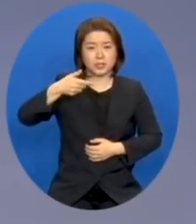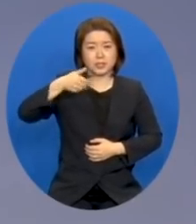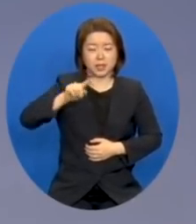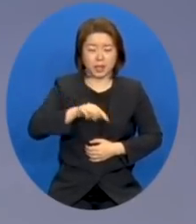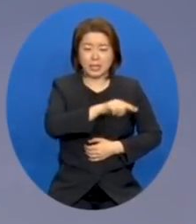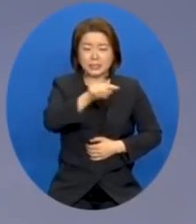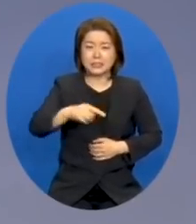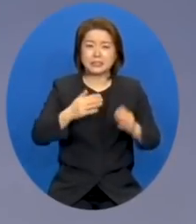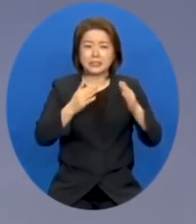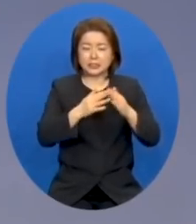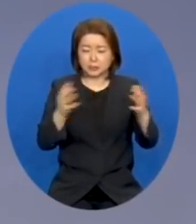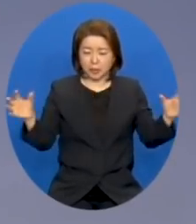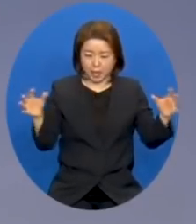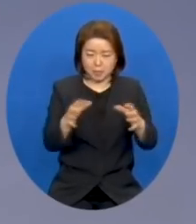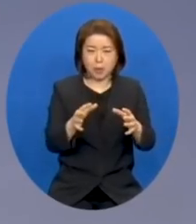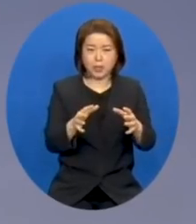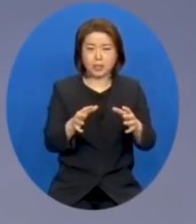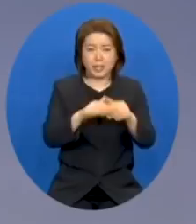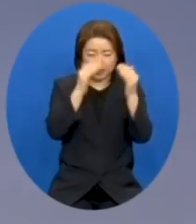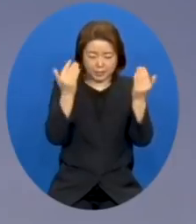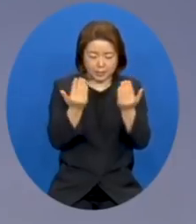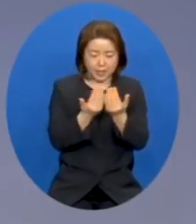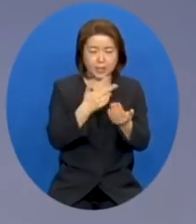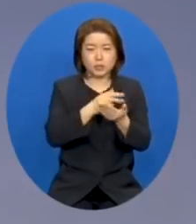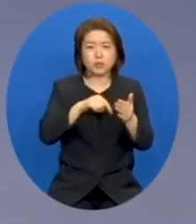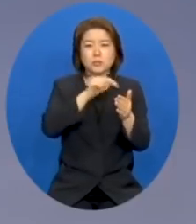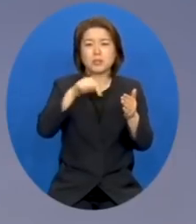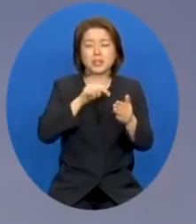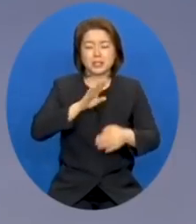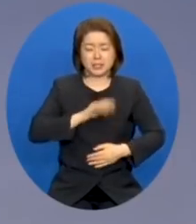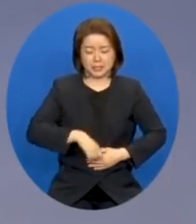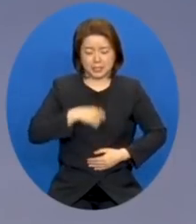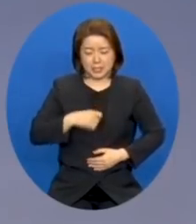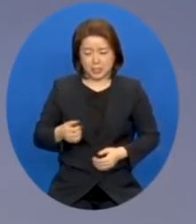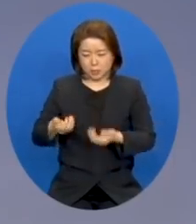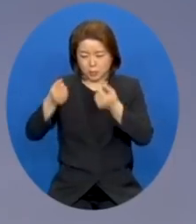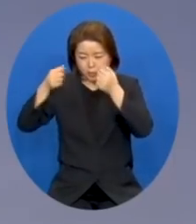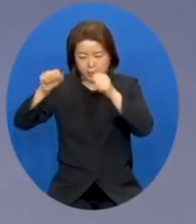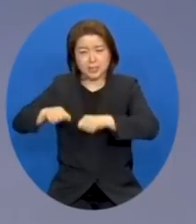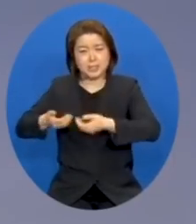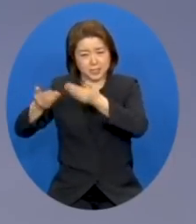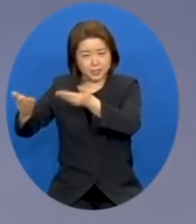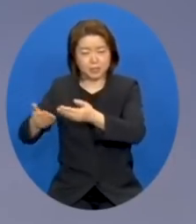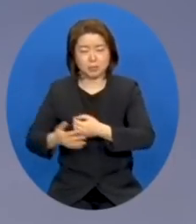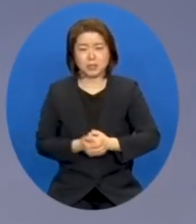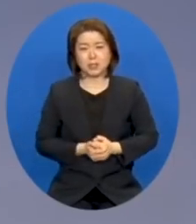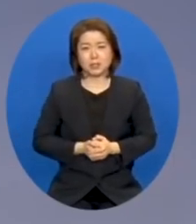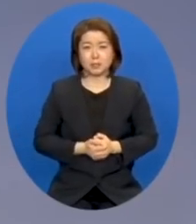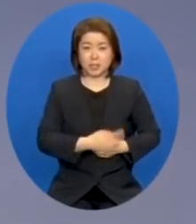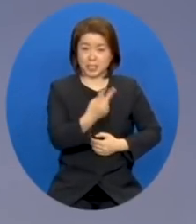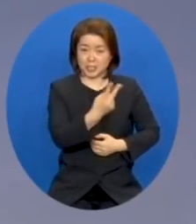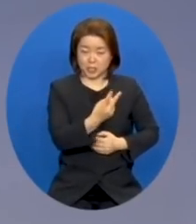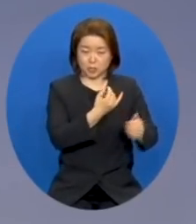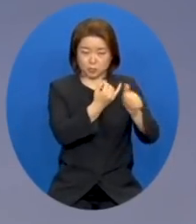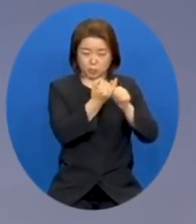다 함께 주님 안에서 진심으로 무난합니다 이 아울러 브리스 가 부분은 고린도 4패